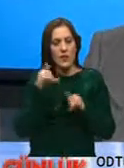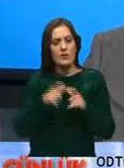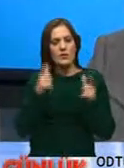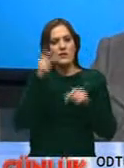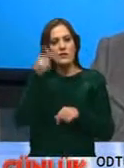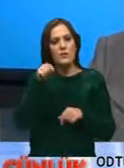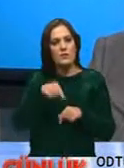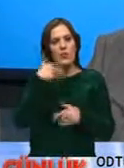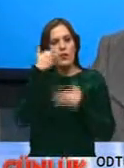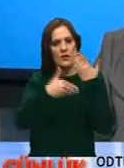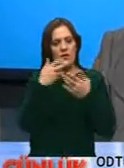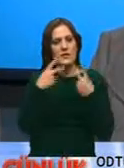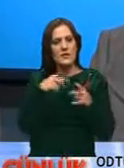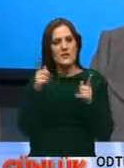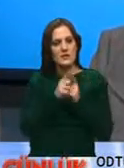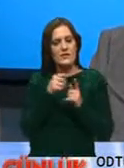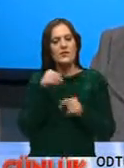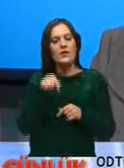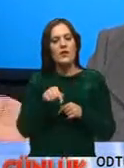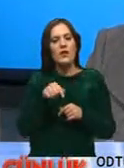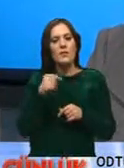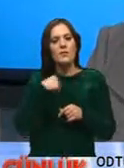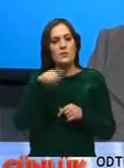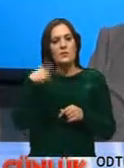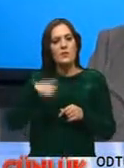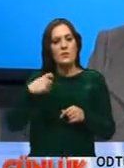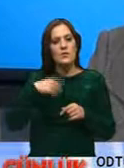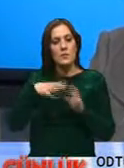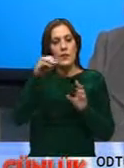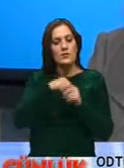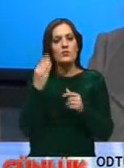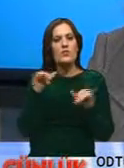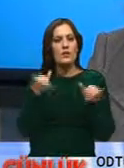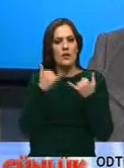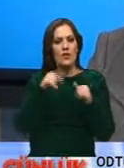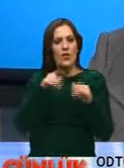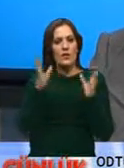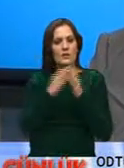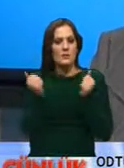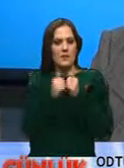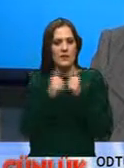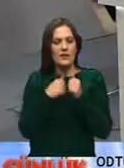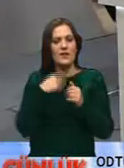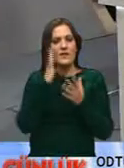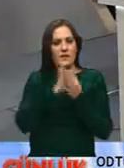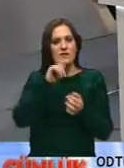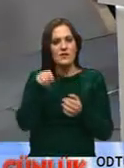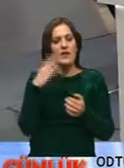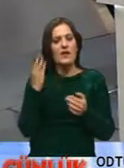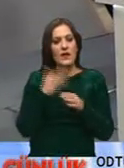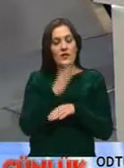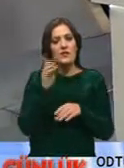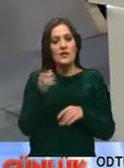geliştirdikleri böyle tarif edebiliriz kısaca. Biz özellikle merkezde çok eğleniyoruz o ekiplerle. Yani kişiler gerçekten